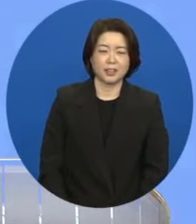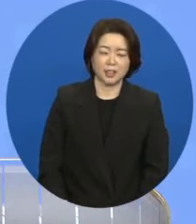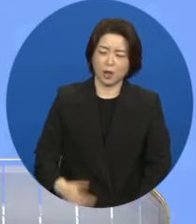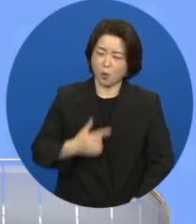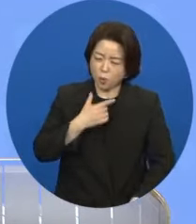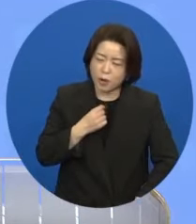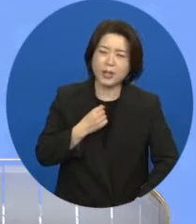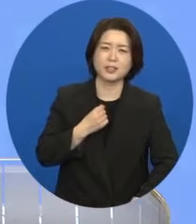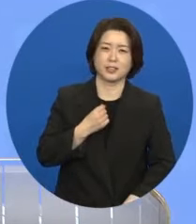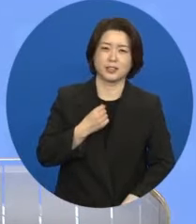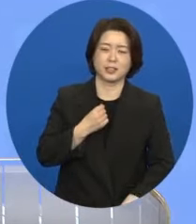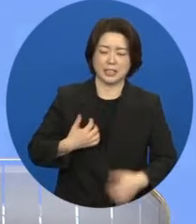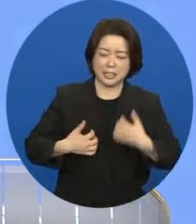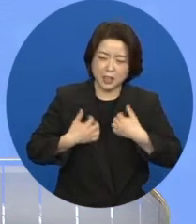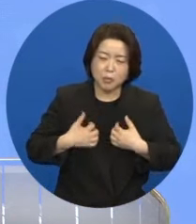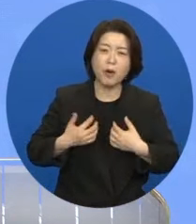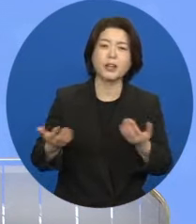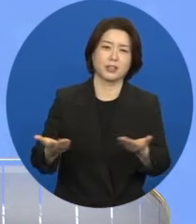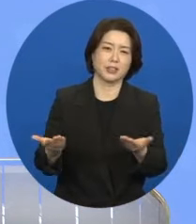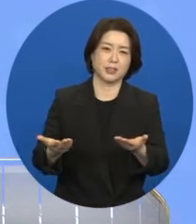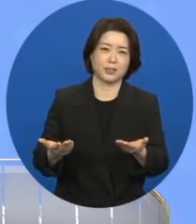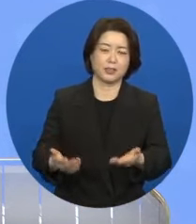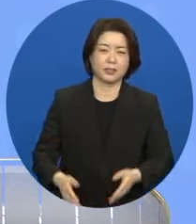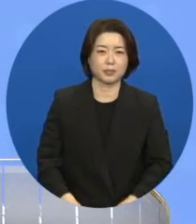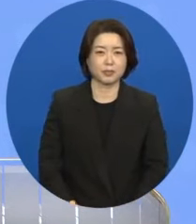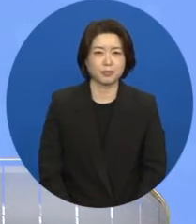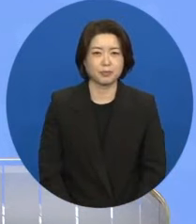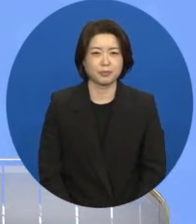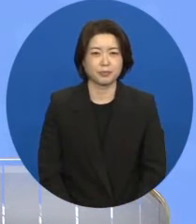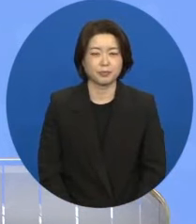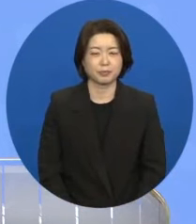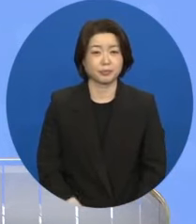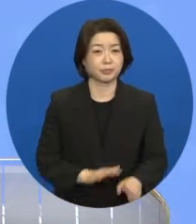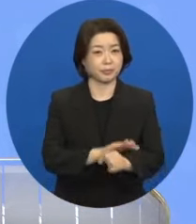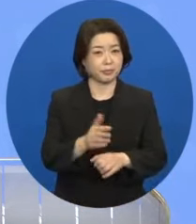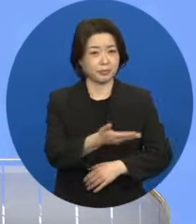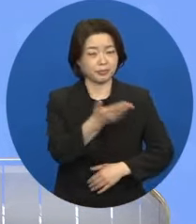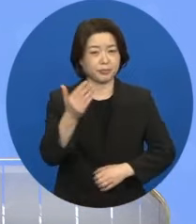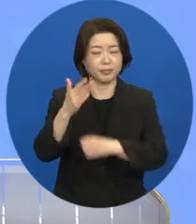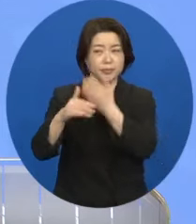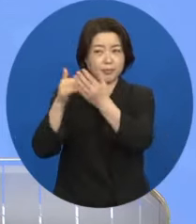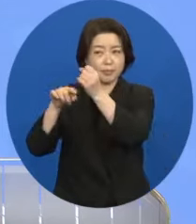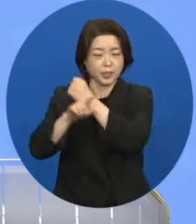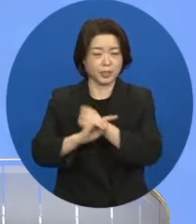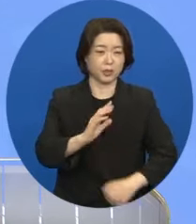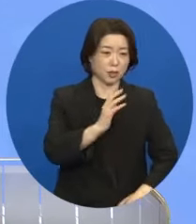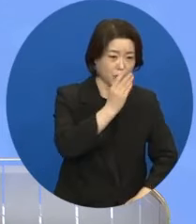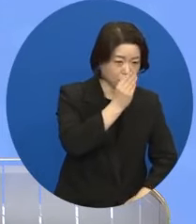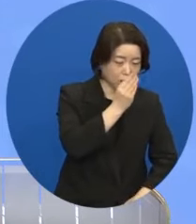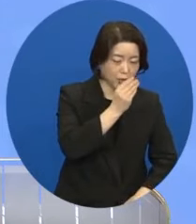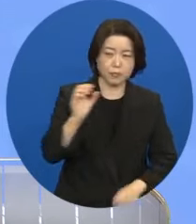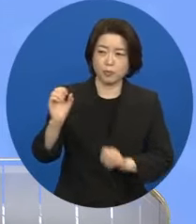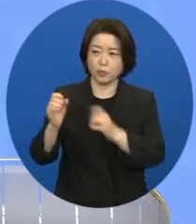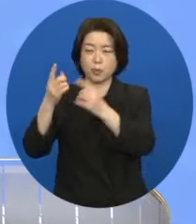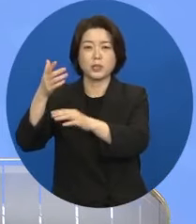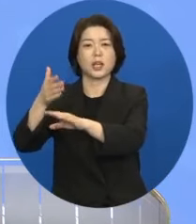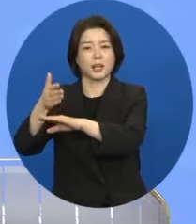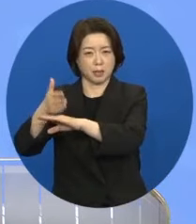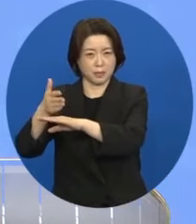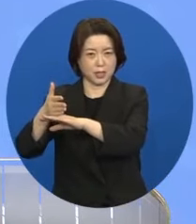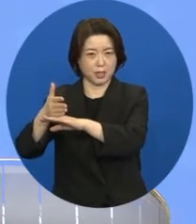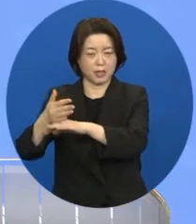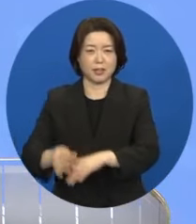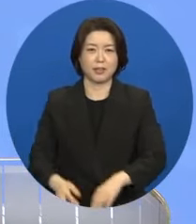원하시는 거예 기뻐하는 거예요 사랑하는 여러분 하나님의 뜻은 거룩함이 동시에 감사함입니다